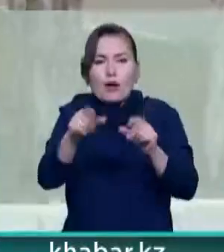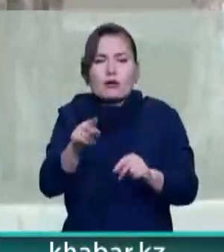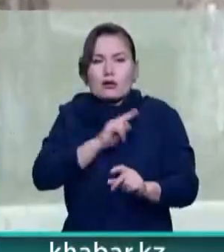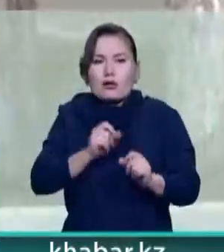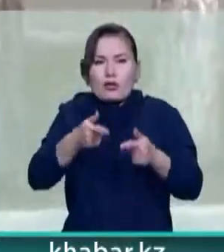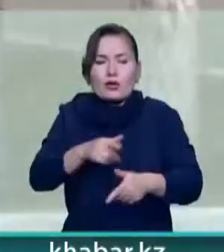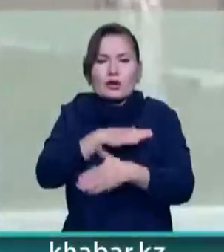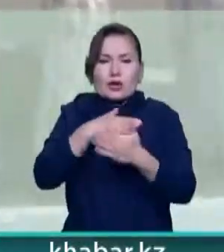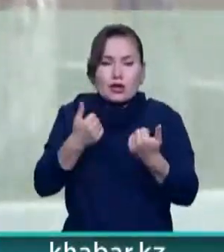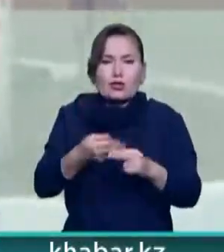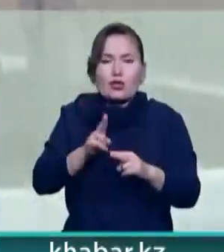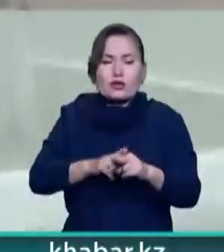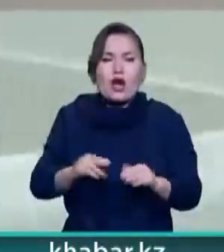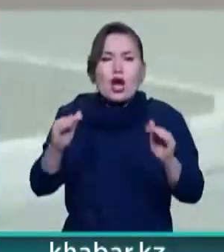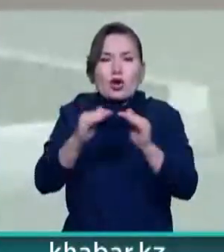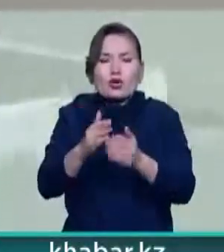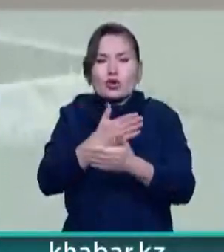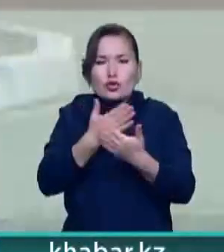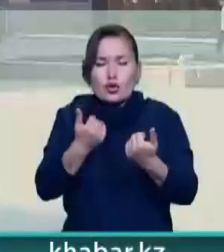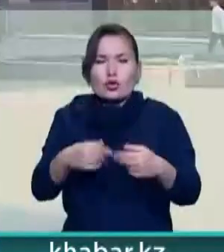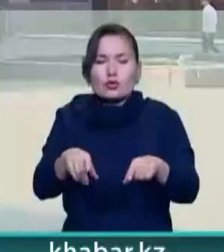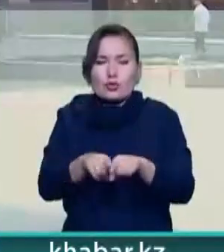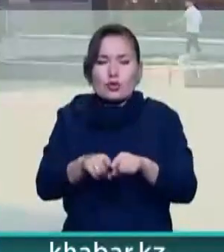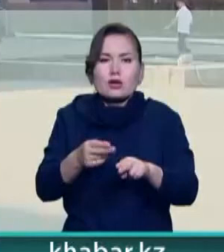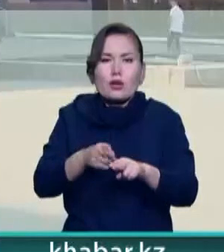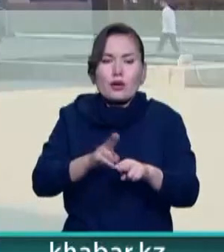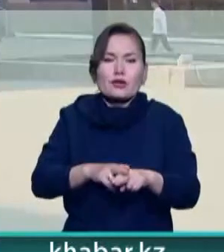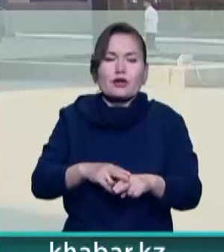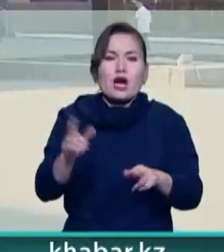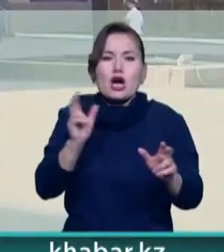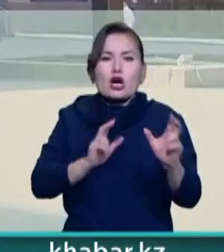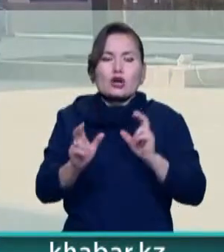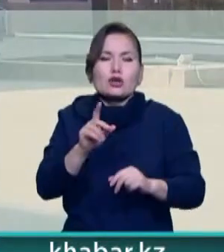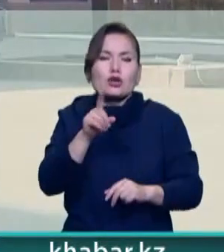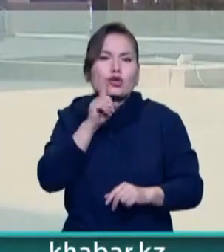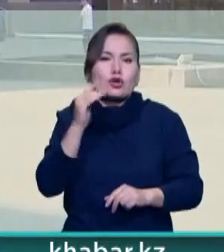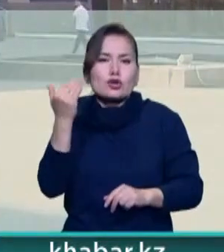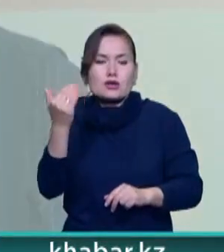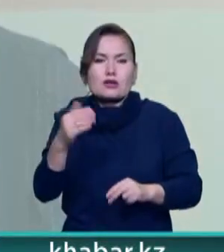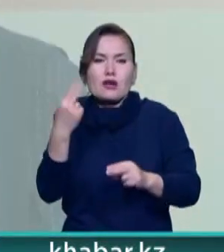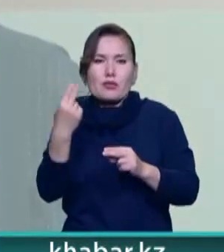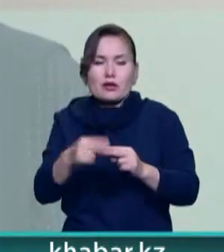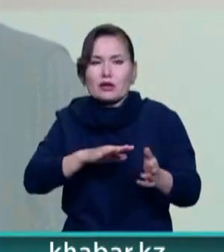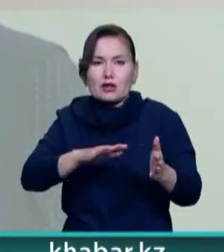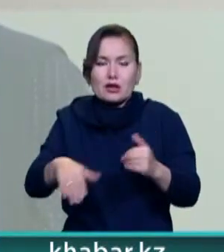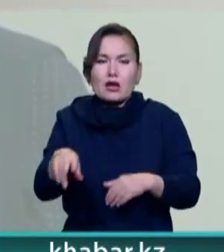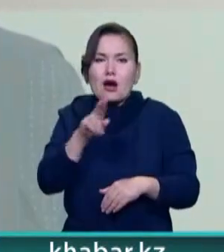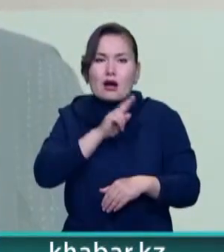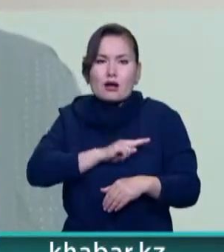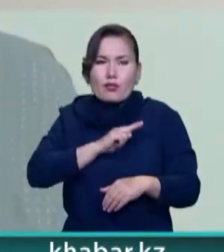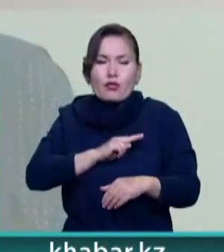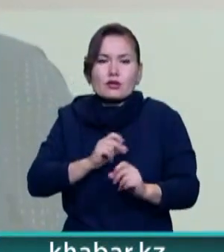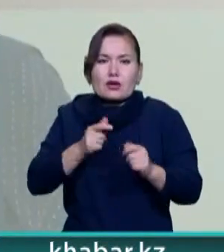басты мәселелердің бірі болып отыр. Мұны университет ұжымы да мойындайды. Ал мойнында қарызы бар түлектердің өздері жағдайды ашып айтқысы келмейді. Из